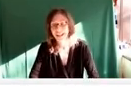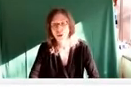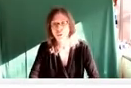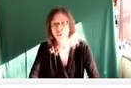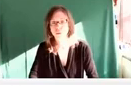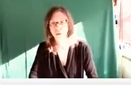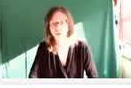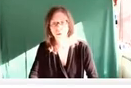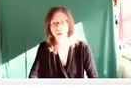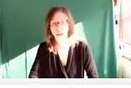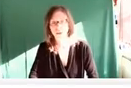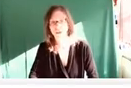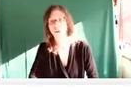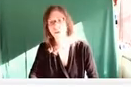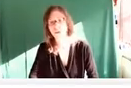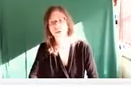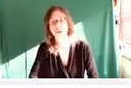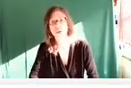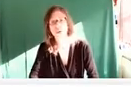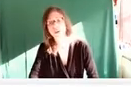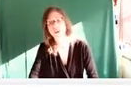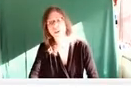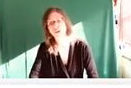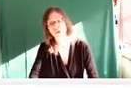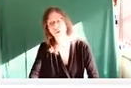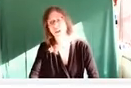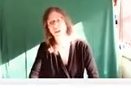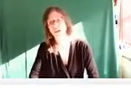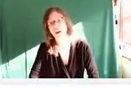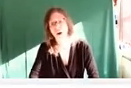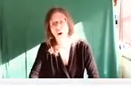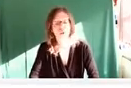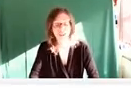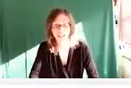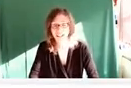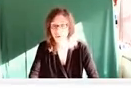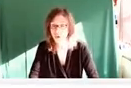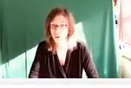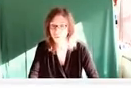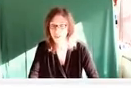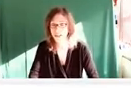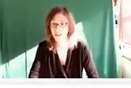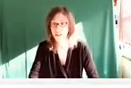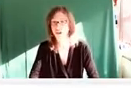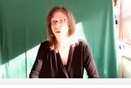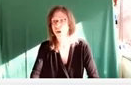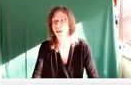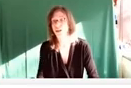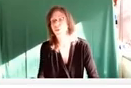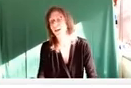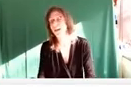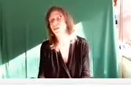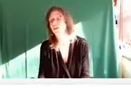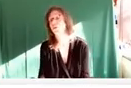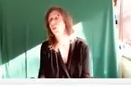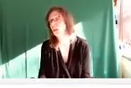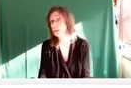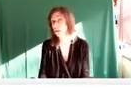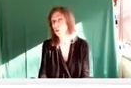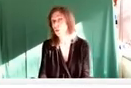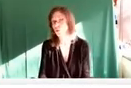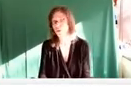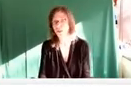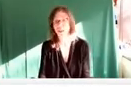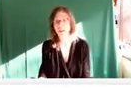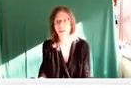est très connu sur la question, c'est celui-ci de Nature, qui a posé la question à 1500 chercheurs, à savoir, est-ce qu'il y a une crise de